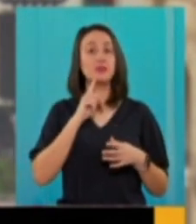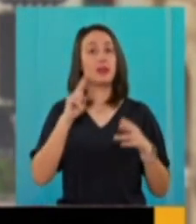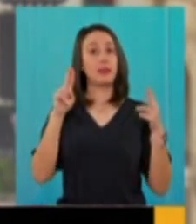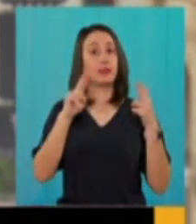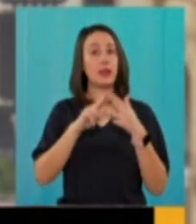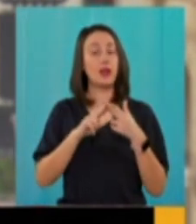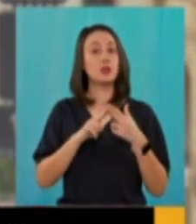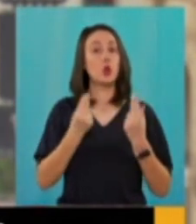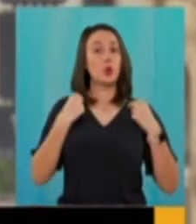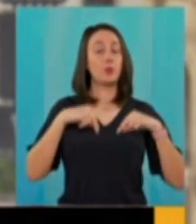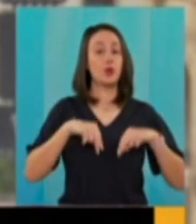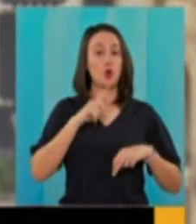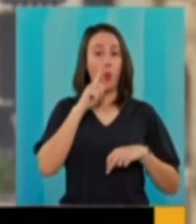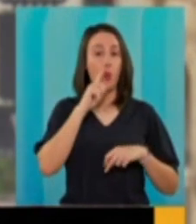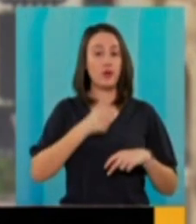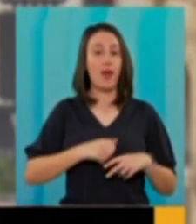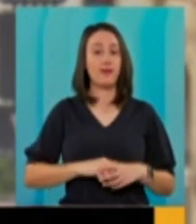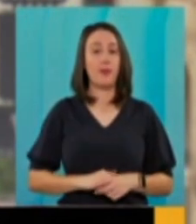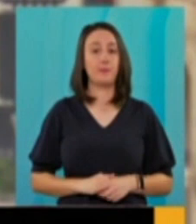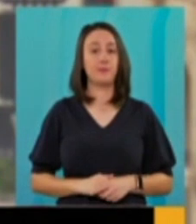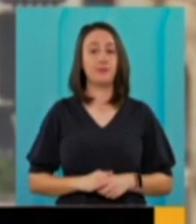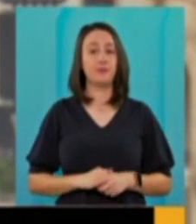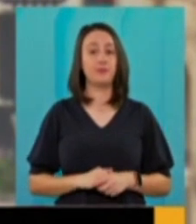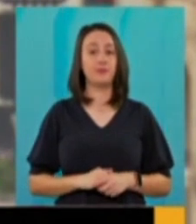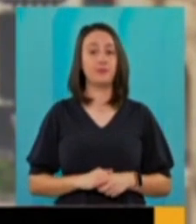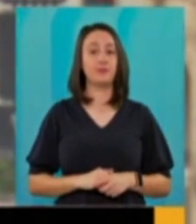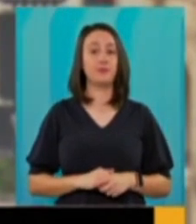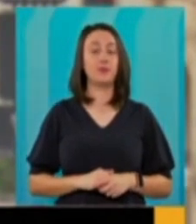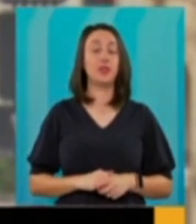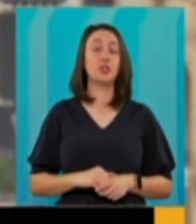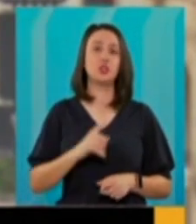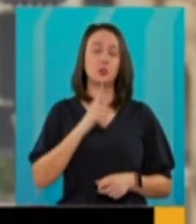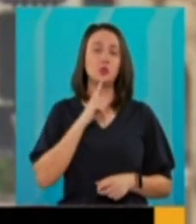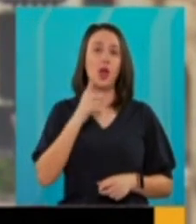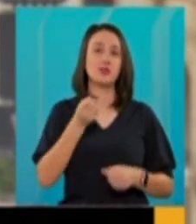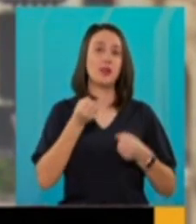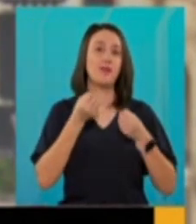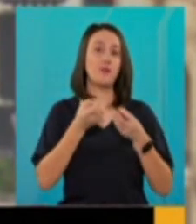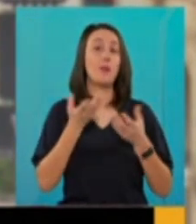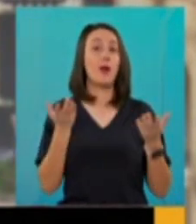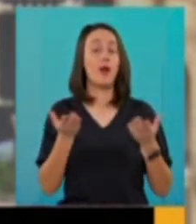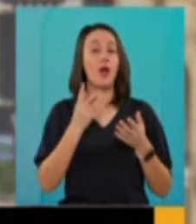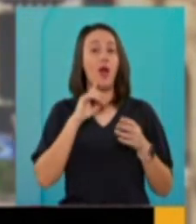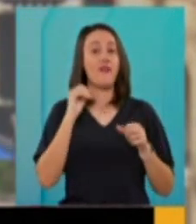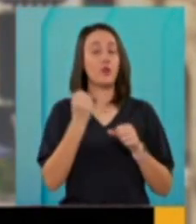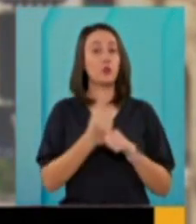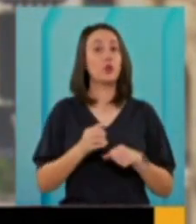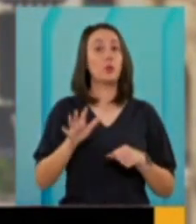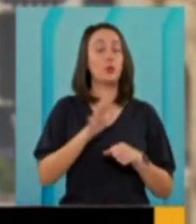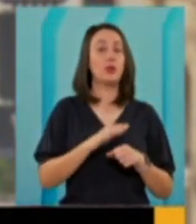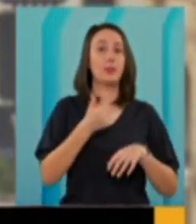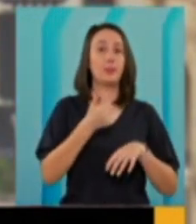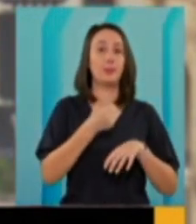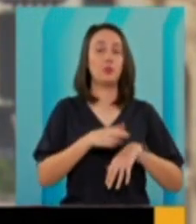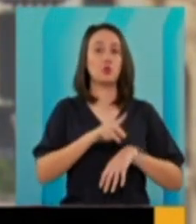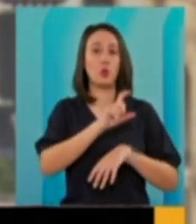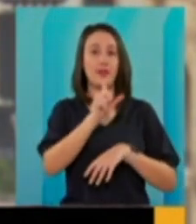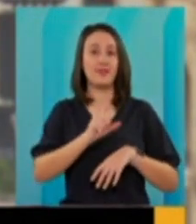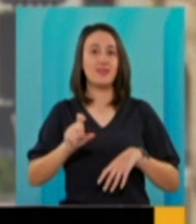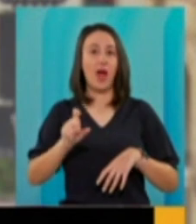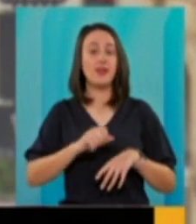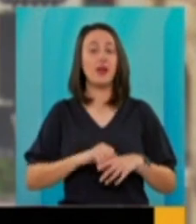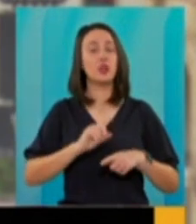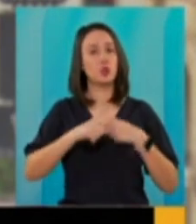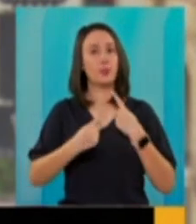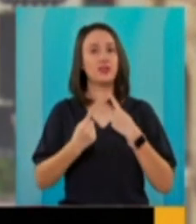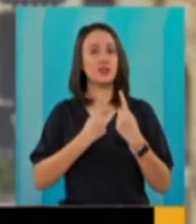întâlnească cu președintele volodimir zelenski cel puțin acestea sunt informațiile pe care le făcut publice premierul Italiei Mario draghi